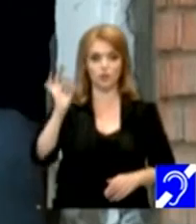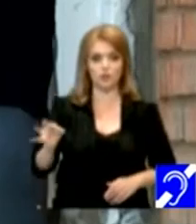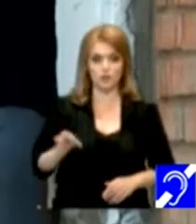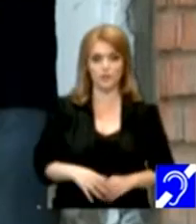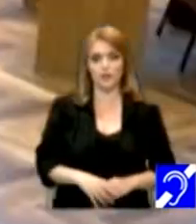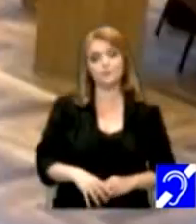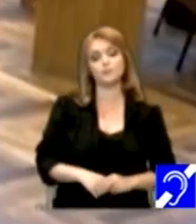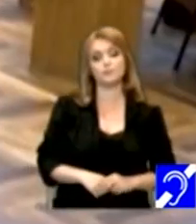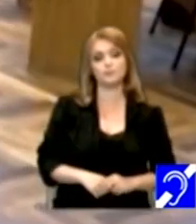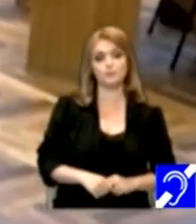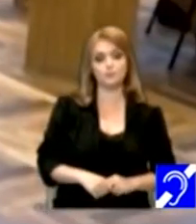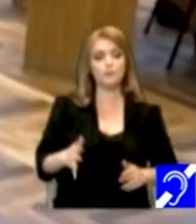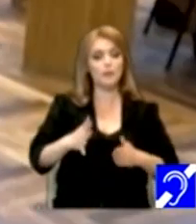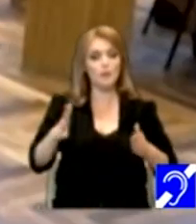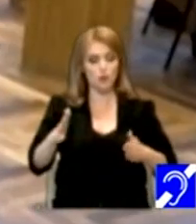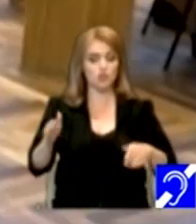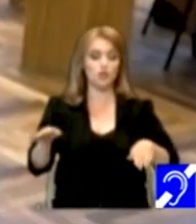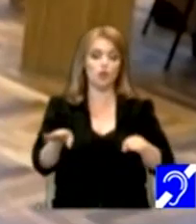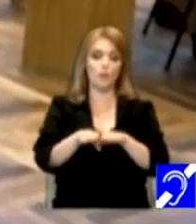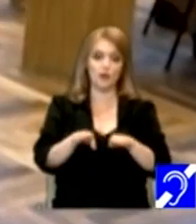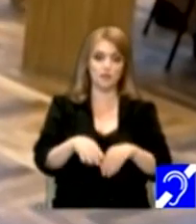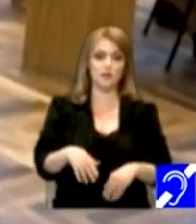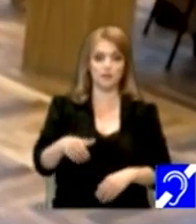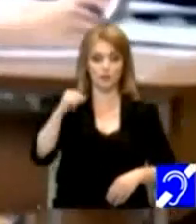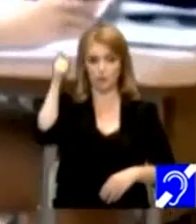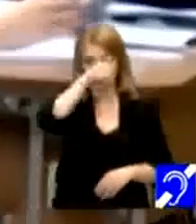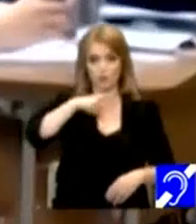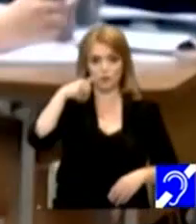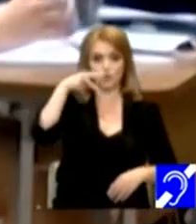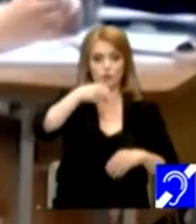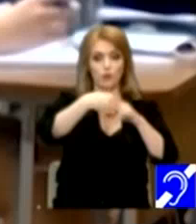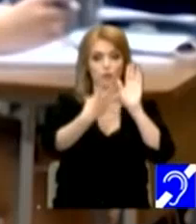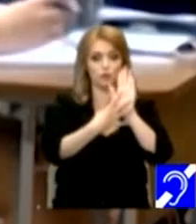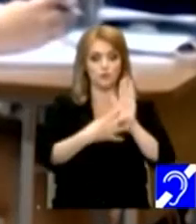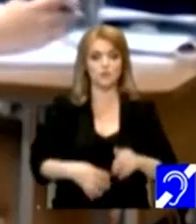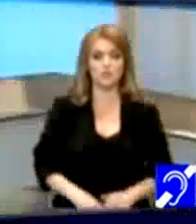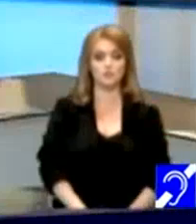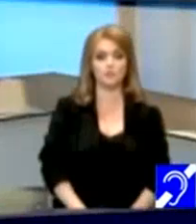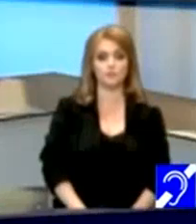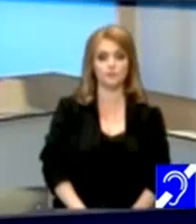87,52%, cu 0,11 mai mare față de sesiunea de bacalaureat din 2019.